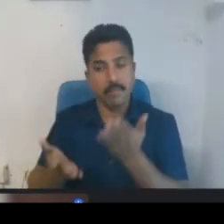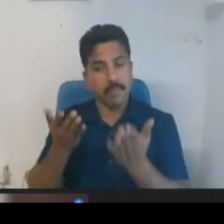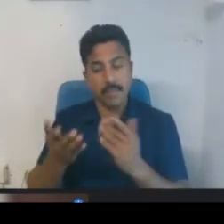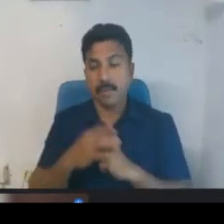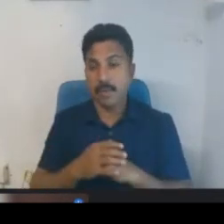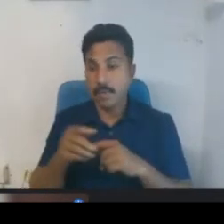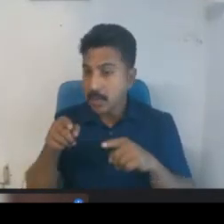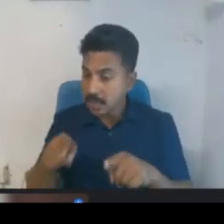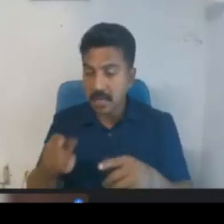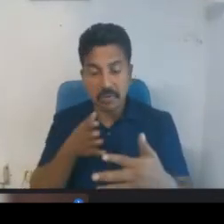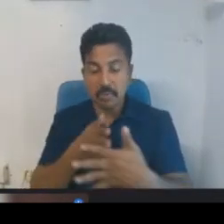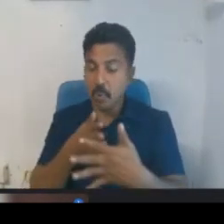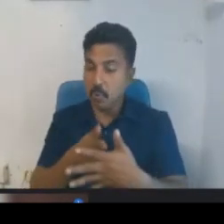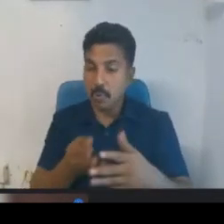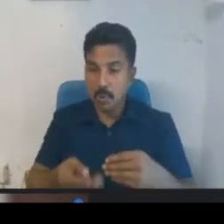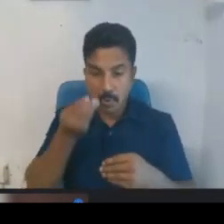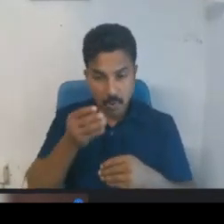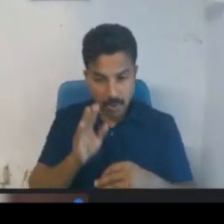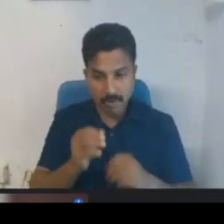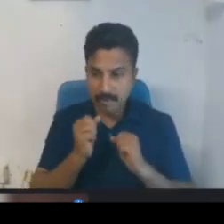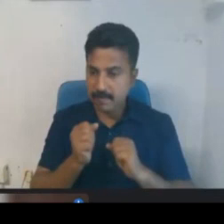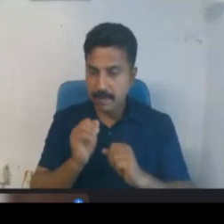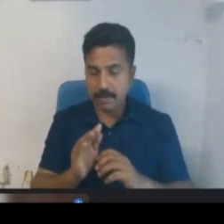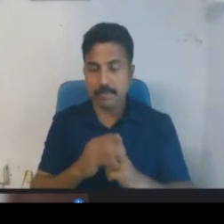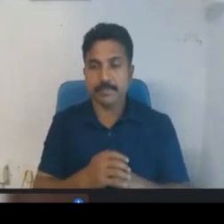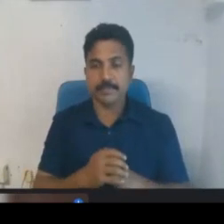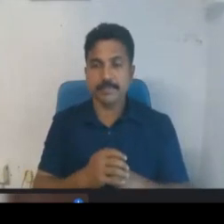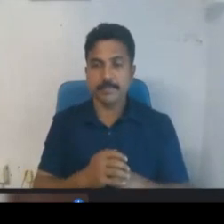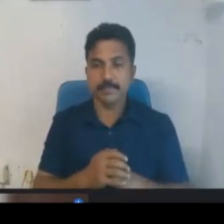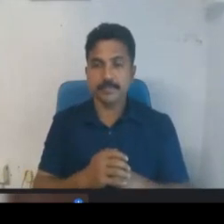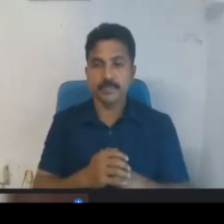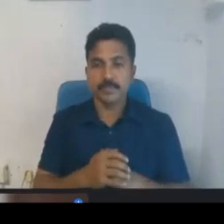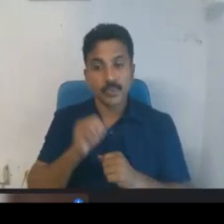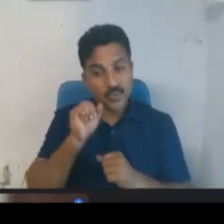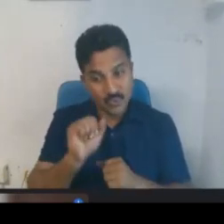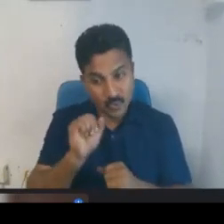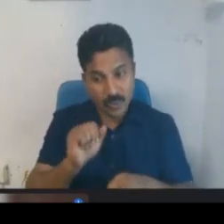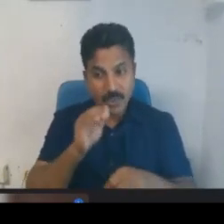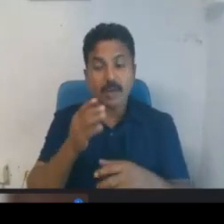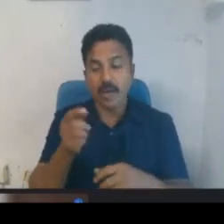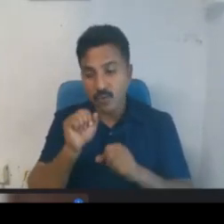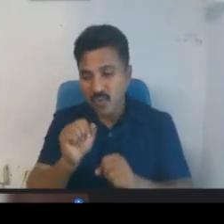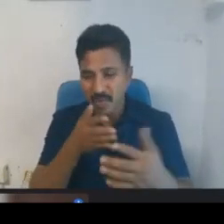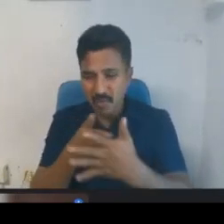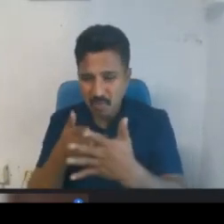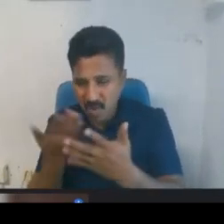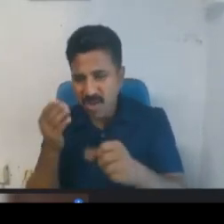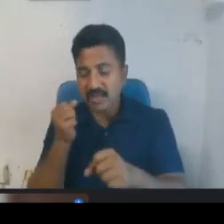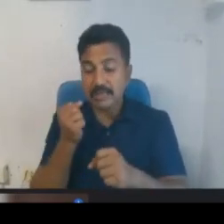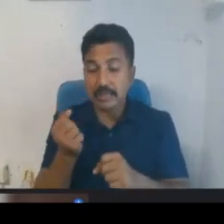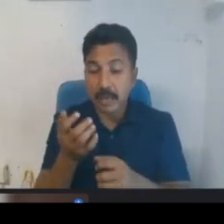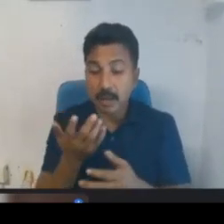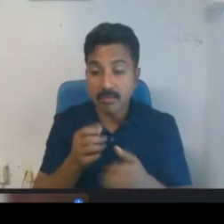അപ്പൊ ഇത്തരത്തിലുള്ള കാര്യങ്ങളൊക്കെ വെല്ലുവിളികളായിട്ട് നമുക്ക് പറയാം. നിങ്ങൾക്ക് നിങ്ങളുടെ തരത്തിലുള്ള വെല്ലുവിളികൾ നമുക്ക് അവസാനം